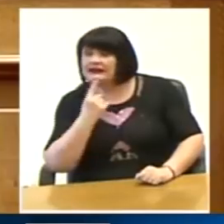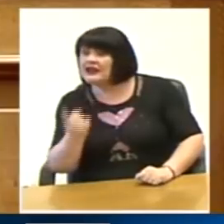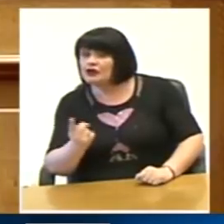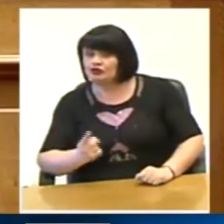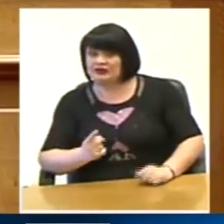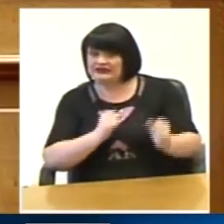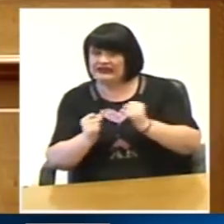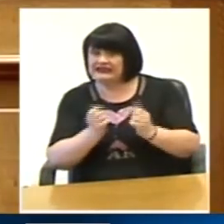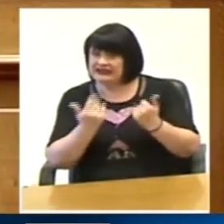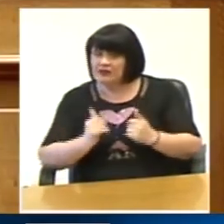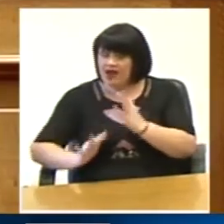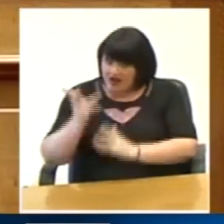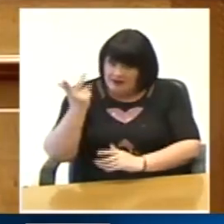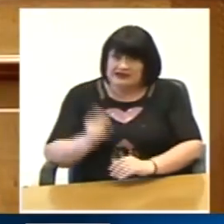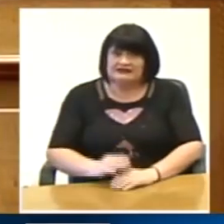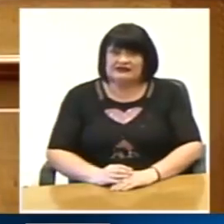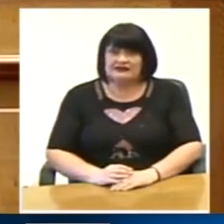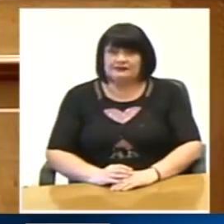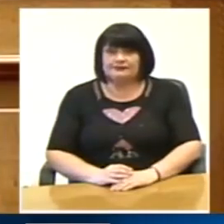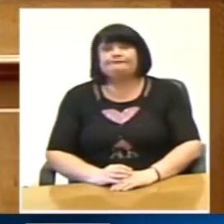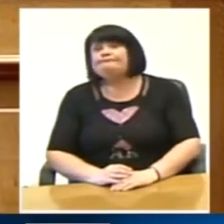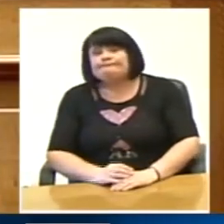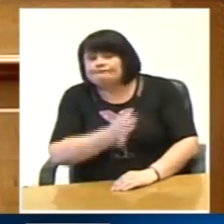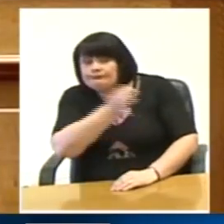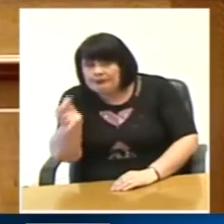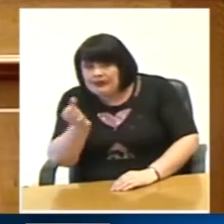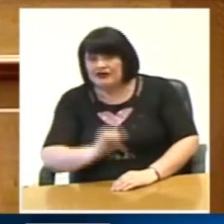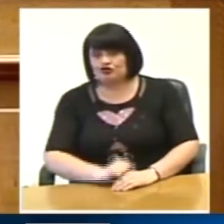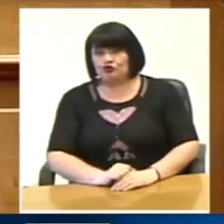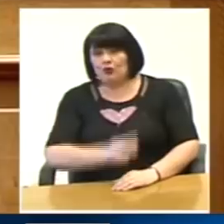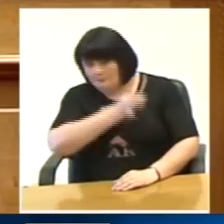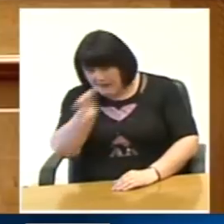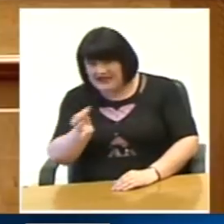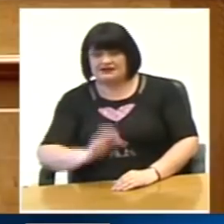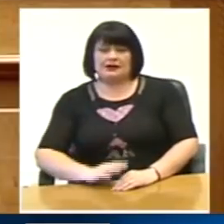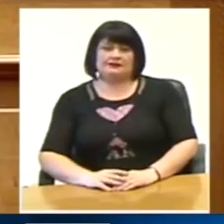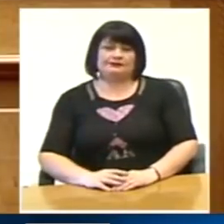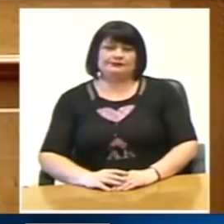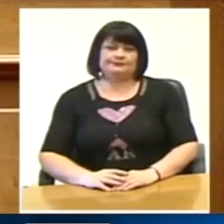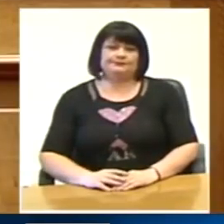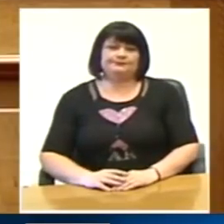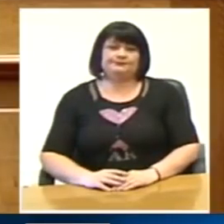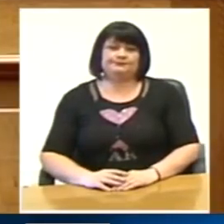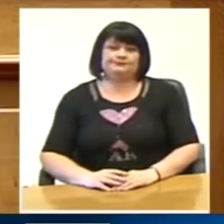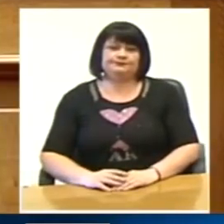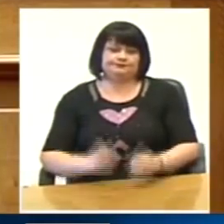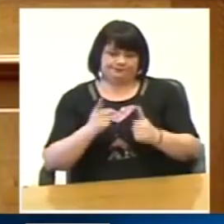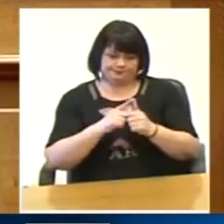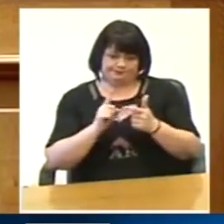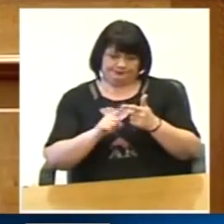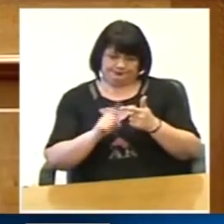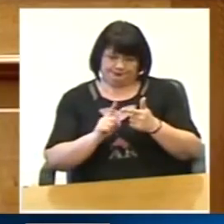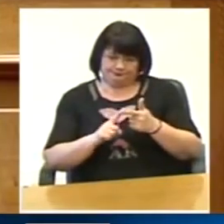κρίσης. Αλλά πού να πάτε να τα πείτε αυτά τα πράγματα. Δεύτερο στοιχείο που